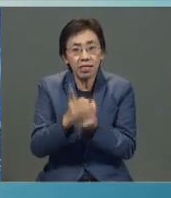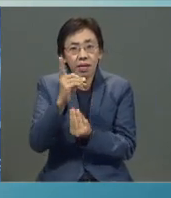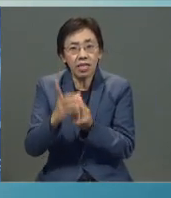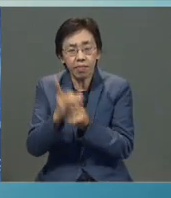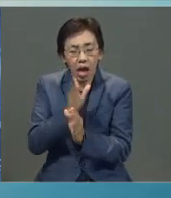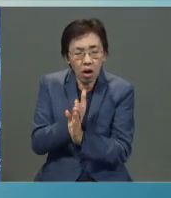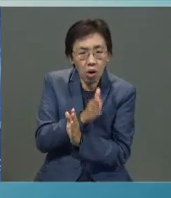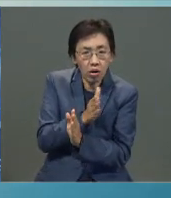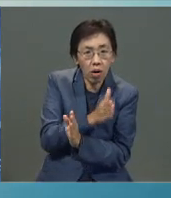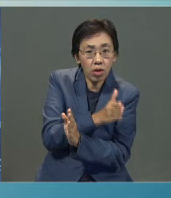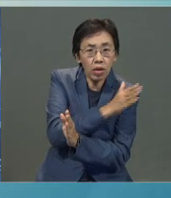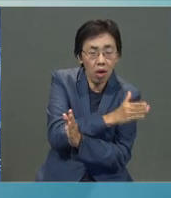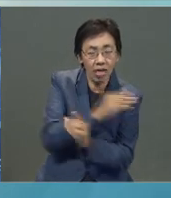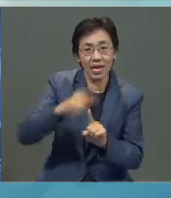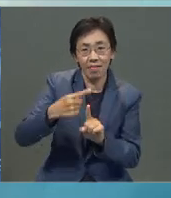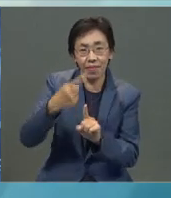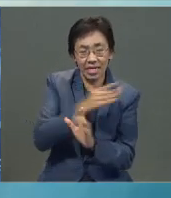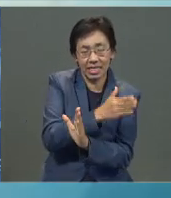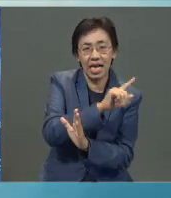นะครับมาดูในสถิติที่ผ่านไปโดยเฉลี่ยแล้วให้ไปดูที่กรอบของสีแดงข้างบนนะครับอยากจะให้ดูรายสัปดาห์ที่ผ่านมาช่วง1เดือนที่ผ่านมาตั้งเเต่กรกฎาคมเต็มเดือนนะครับอ่ะ